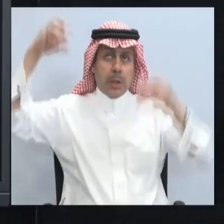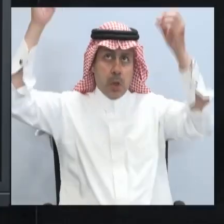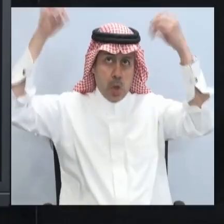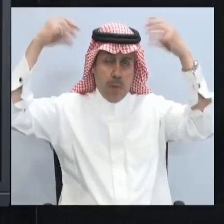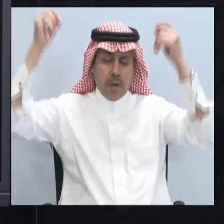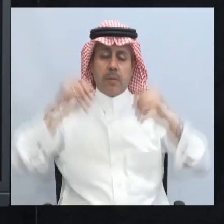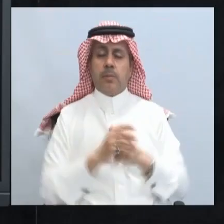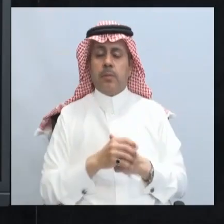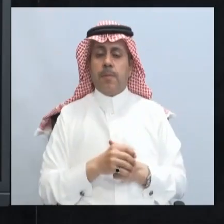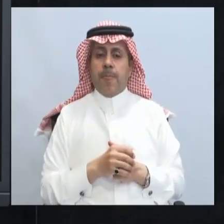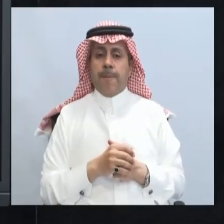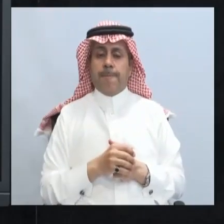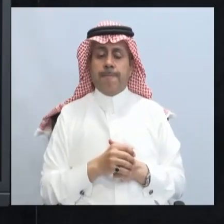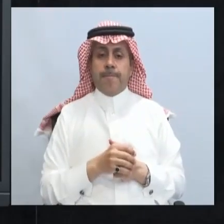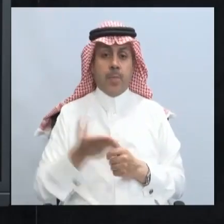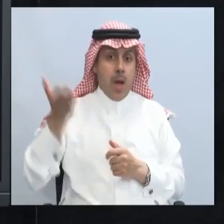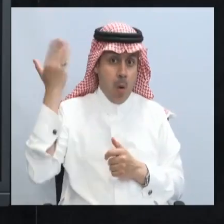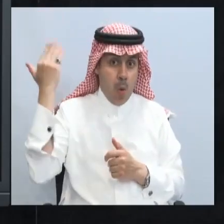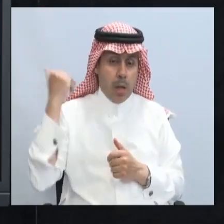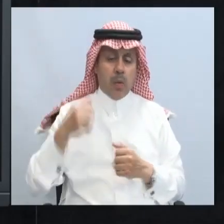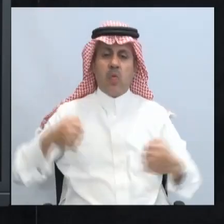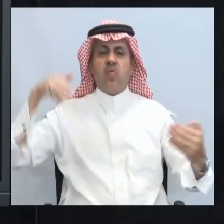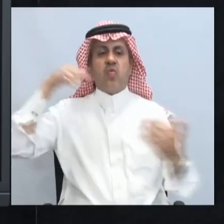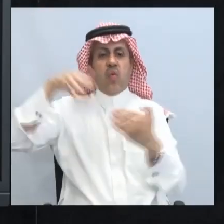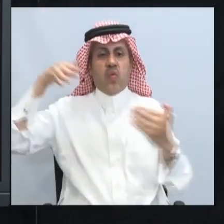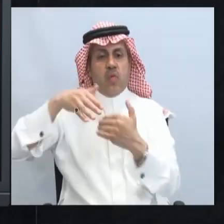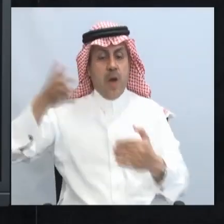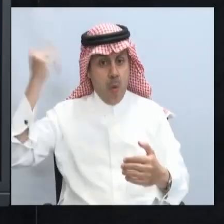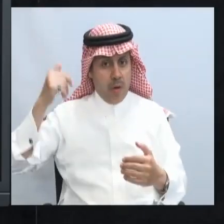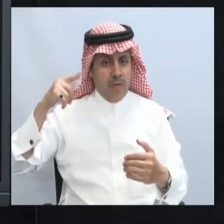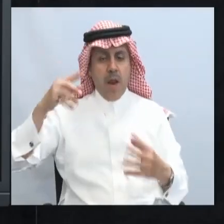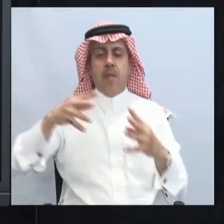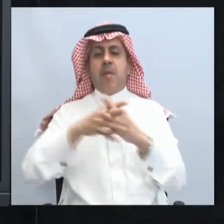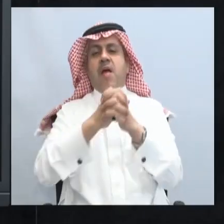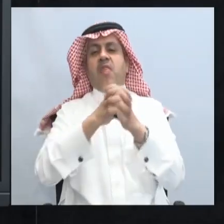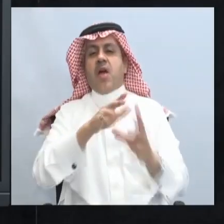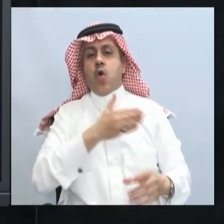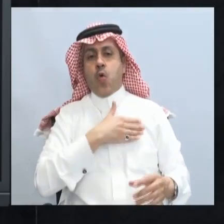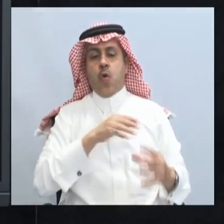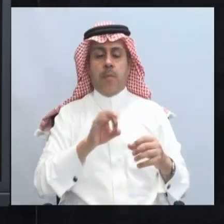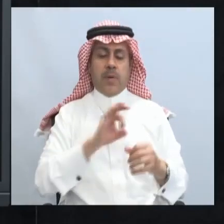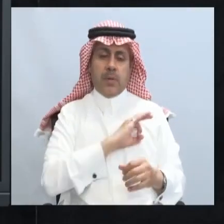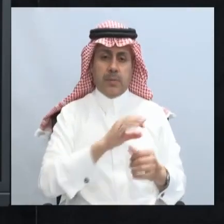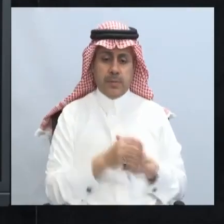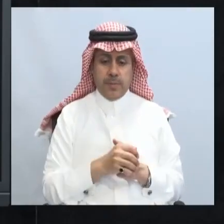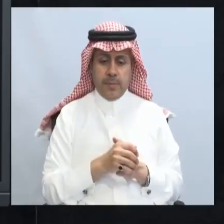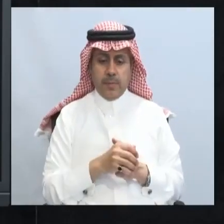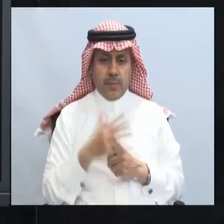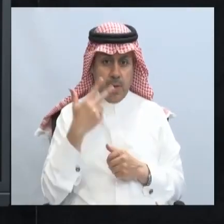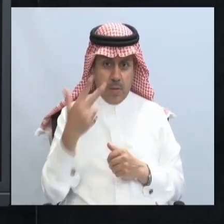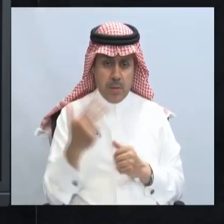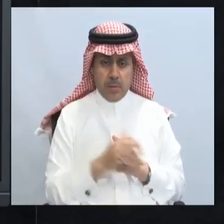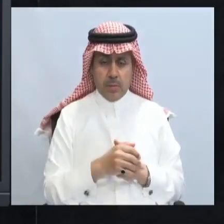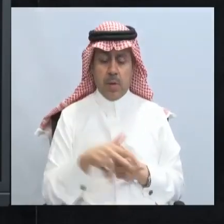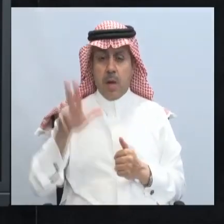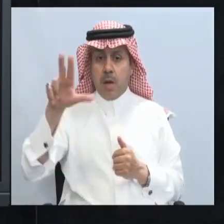عليكم اذ كنتم اعداء فالف بين قلووبكم الفائده الثامنه المصر